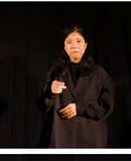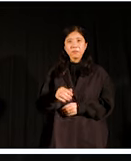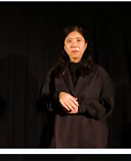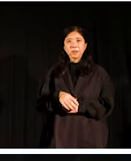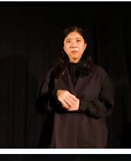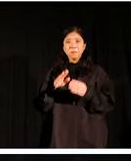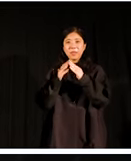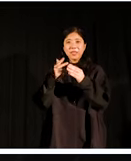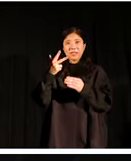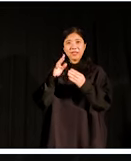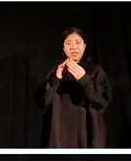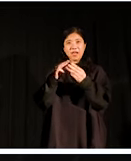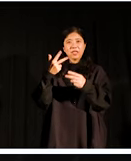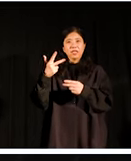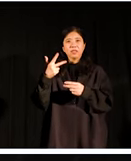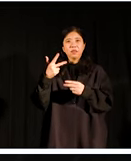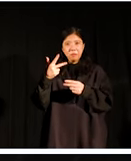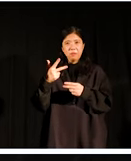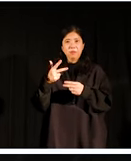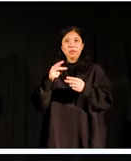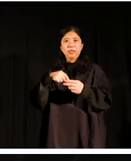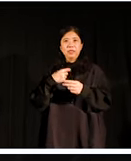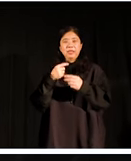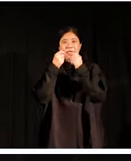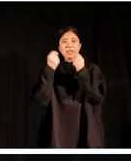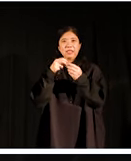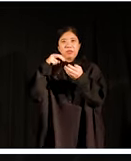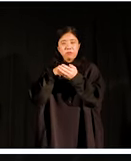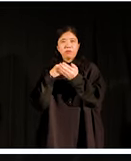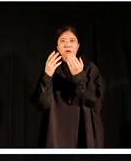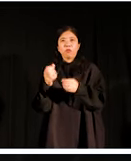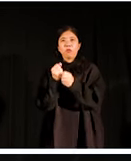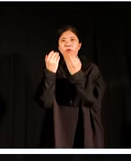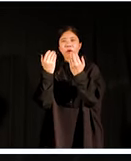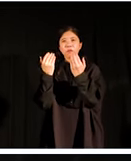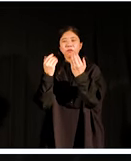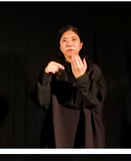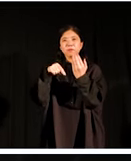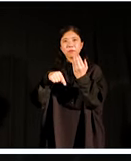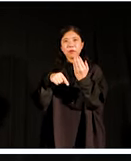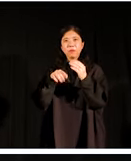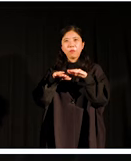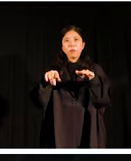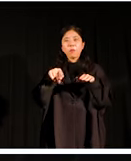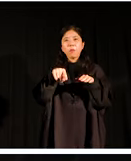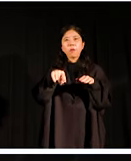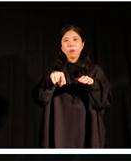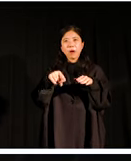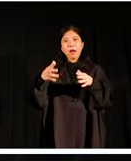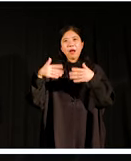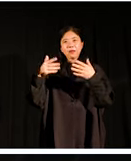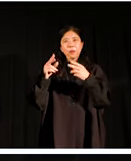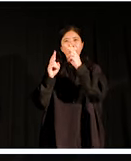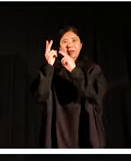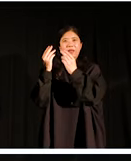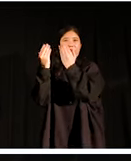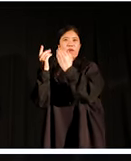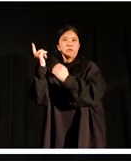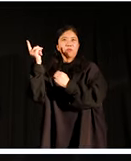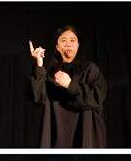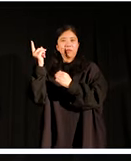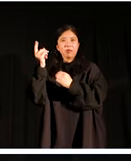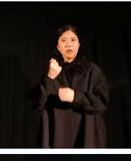小学校の総合学習で沖縄を学びましたこの学校の子供たちは毎年秋の沖縄学習で